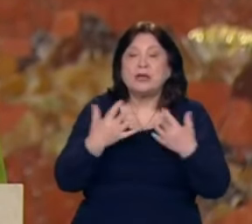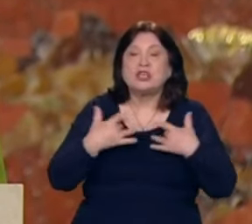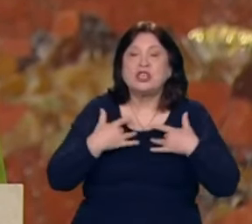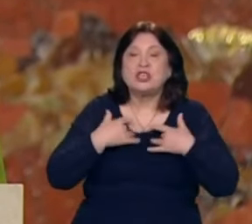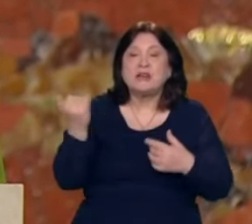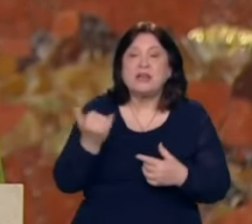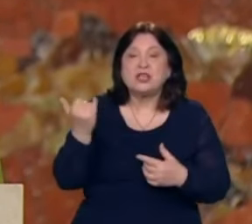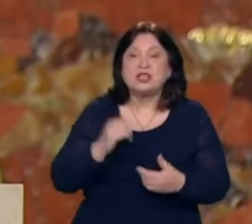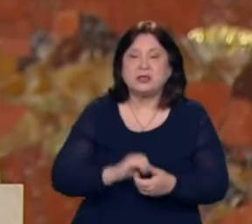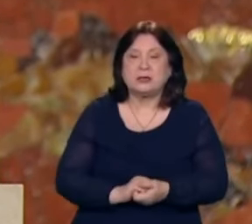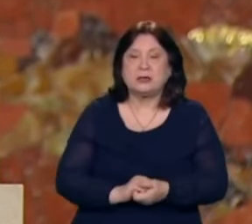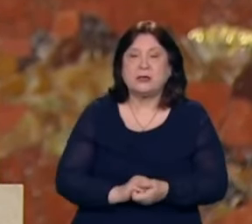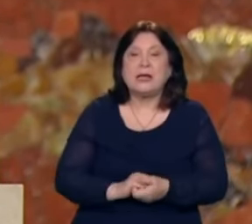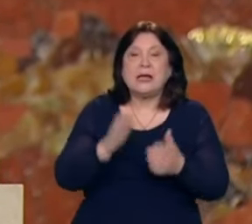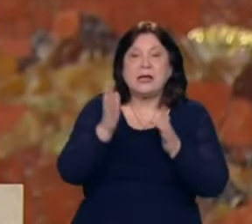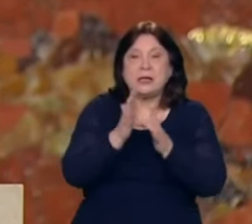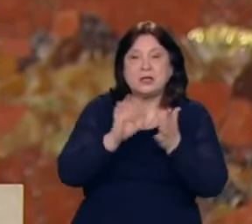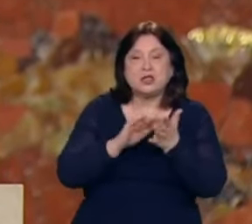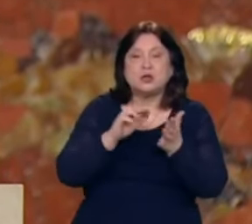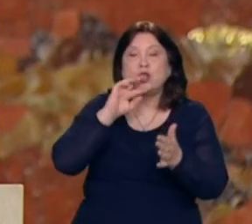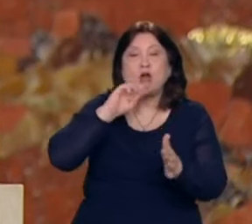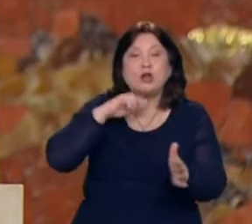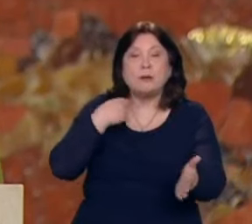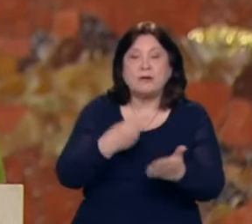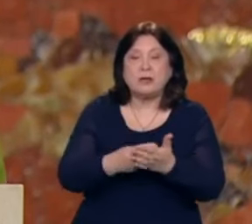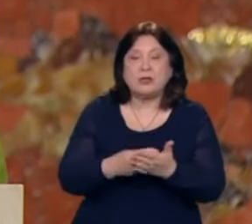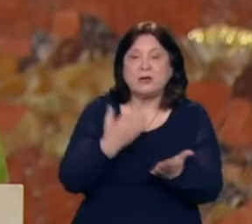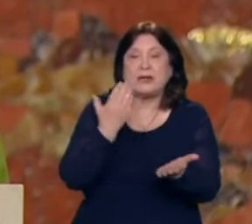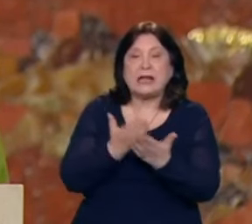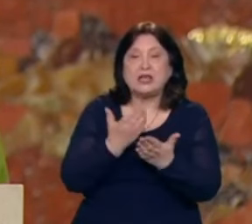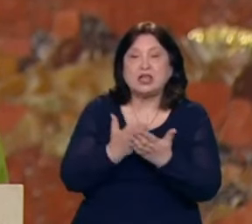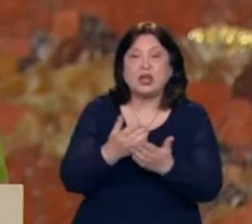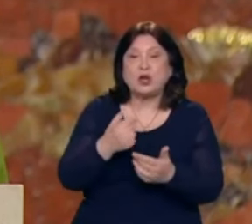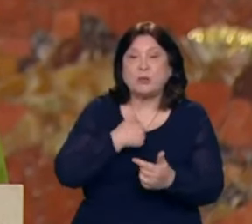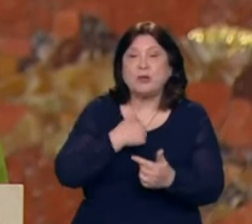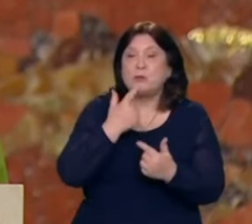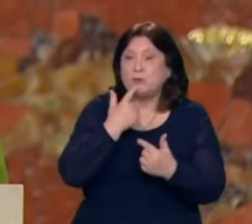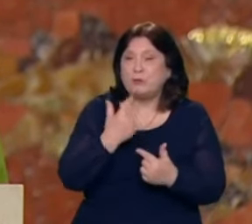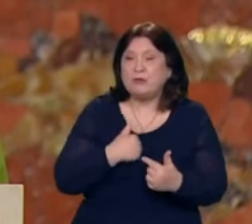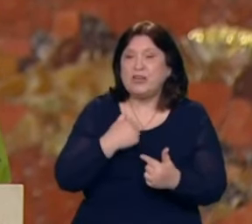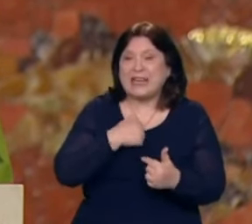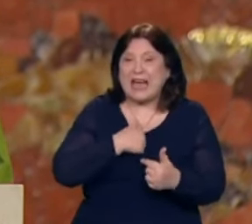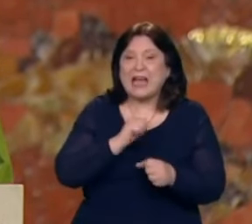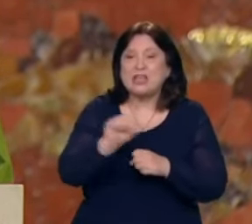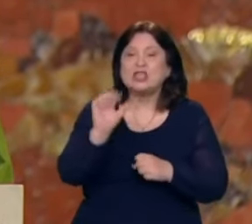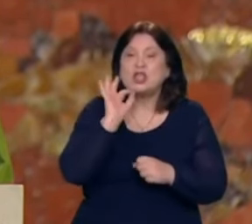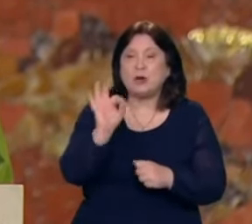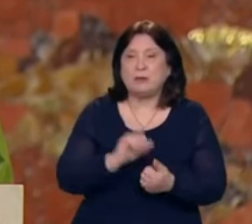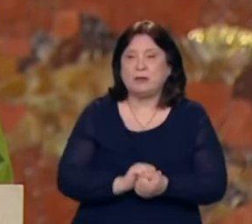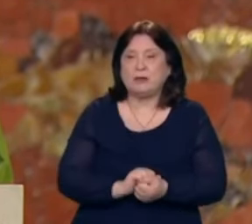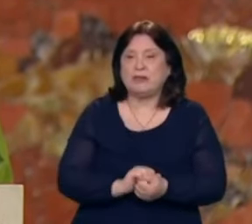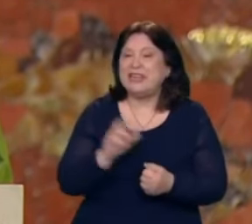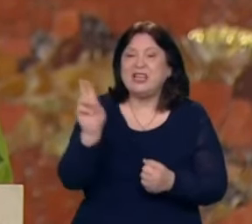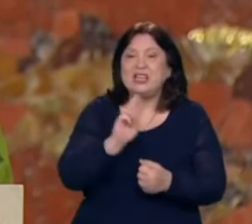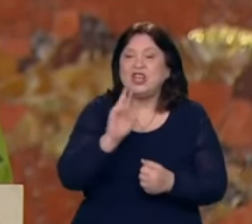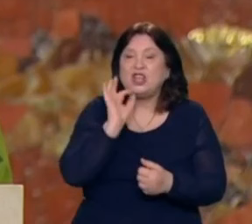wieczne Jezus muz Czemu nazywasz mnie dobrym nikt